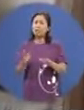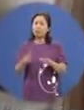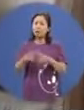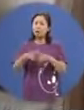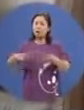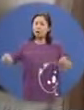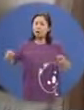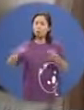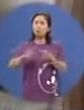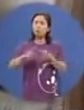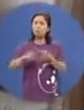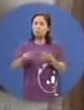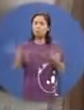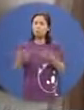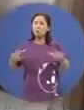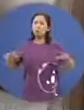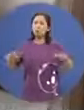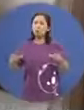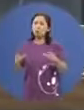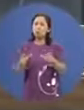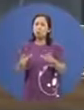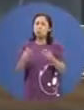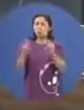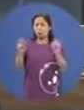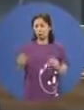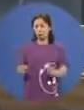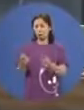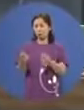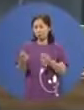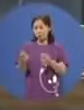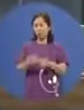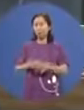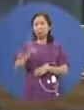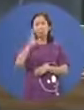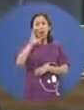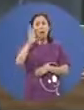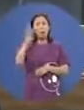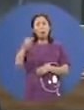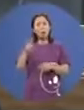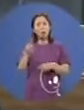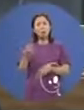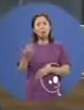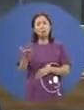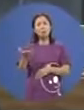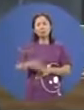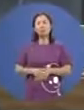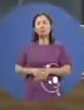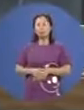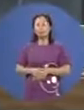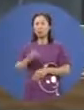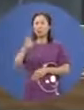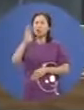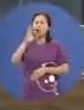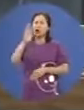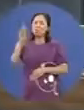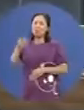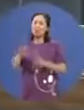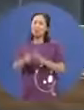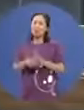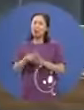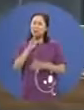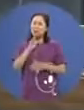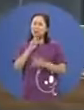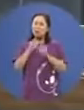。和歌山県の現状はいかがでしょうか。はい、 和歌山県もですね、はい、よく私は課題先進県って言ってるんですけど